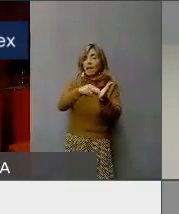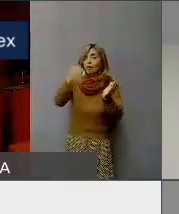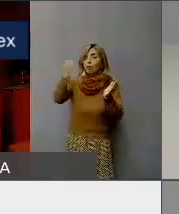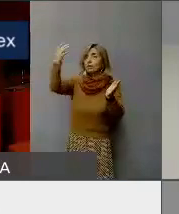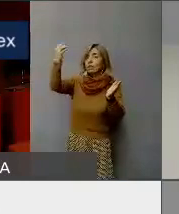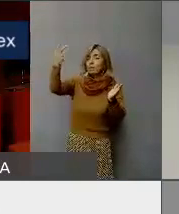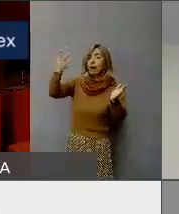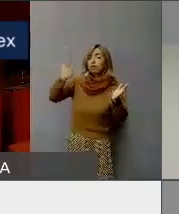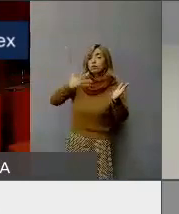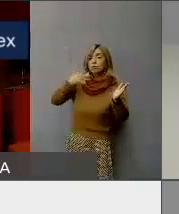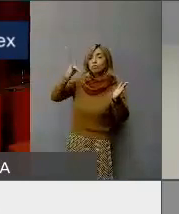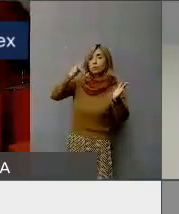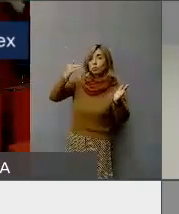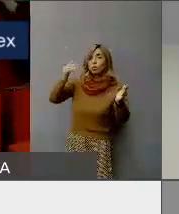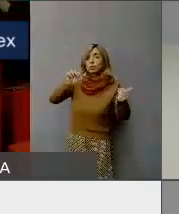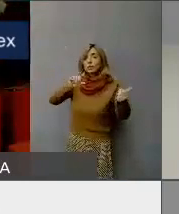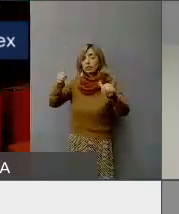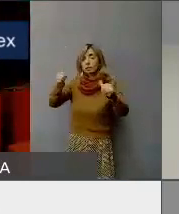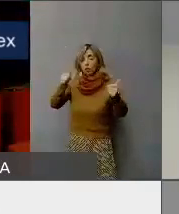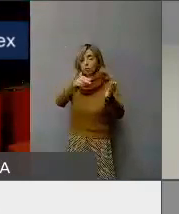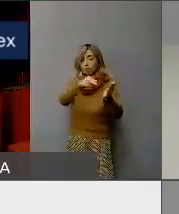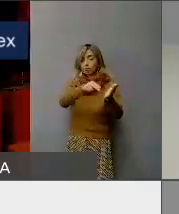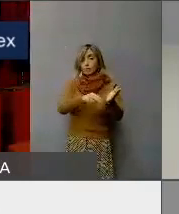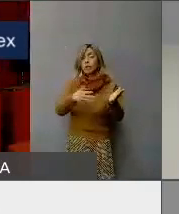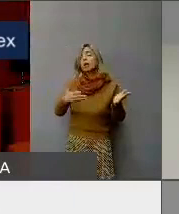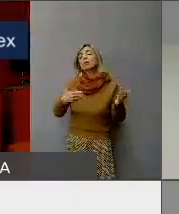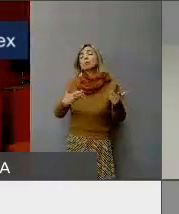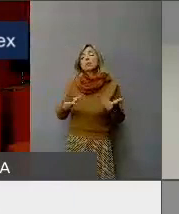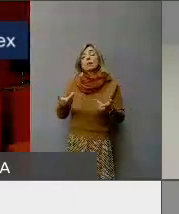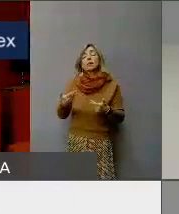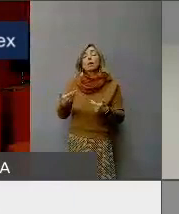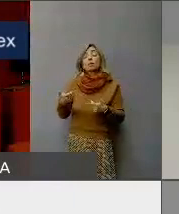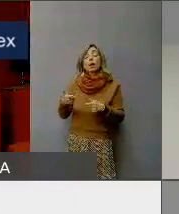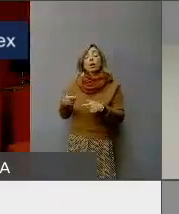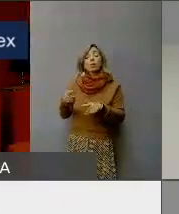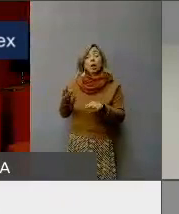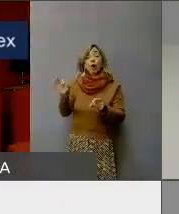all'associazione perché l'associazione